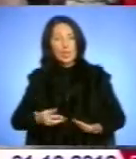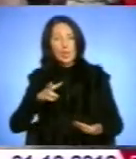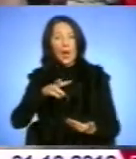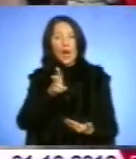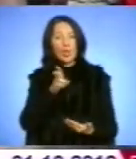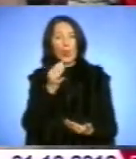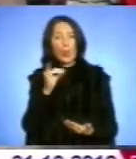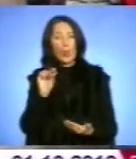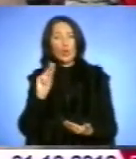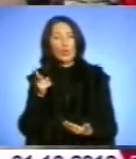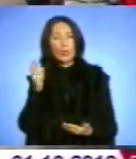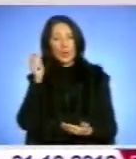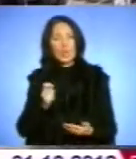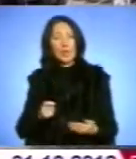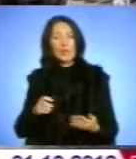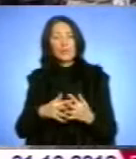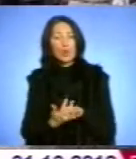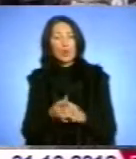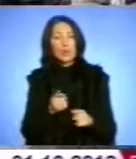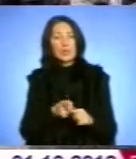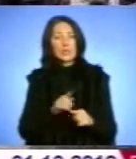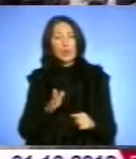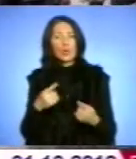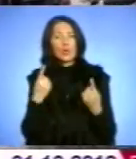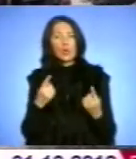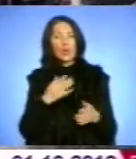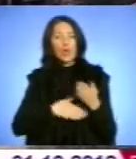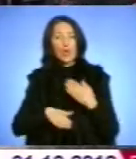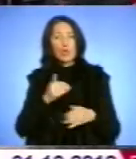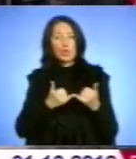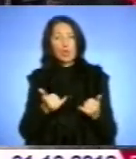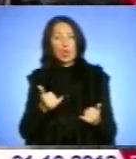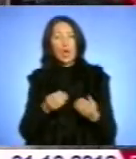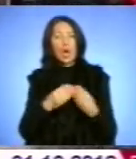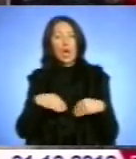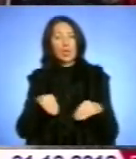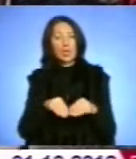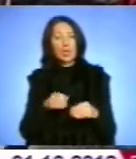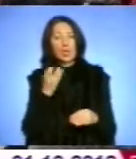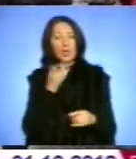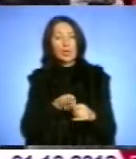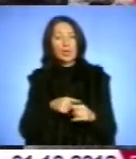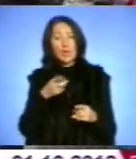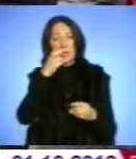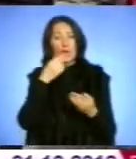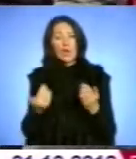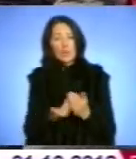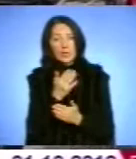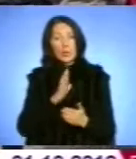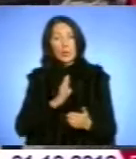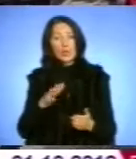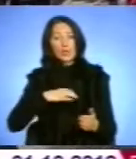було великою радістю для родини. Коли та вістка прийшла, сумна, звичайно, що його не стало, батько не